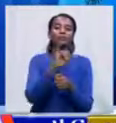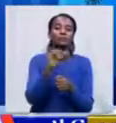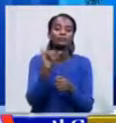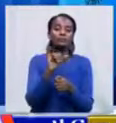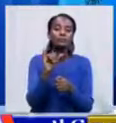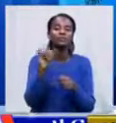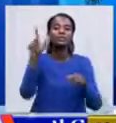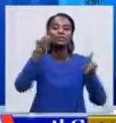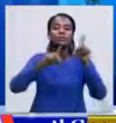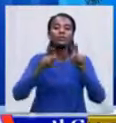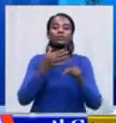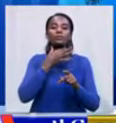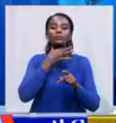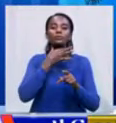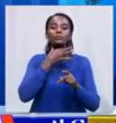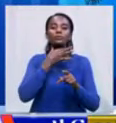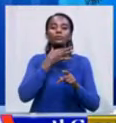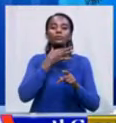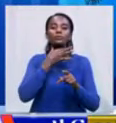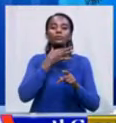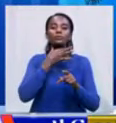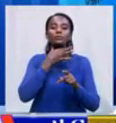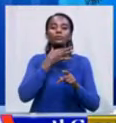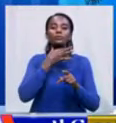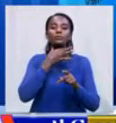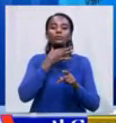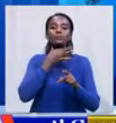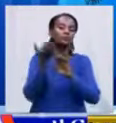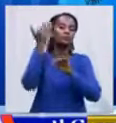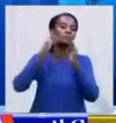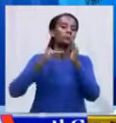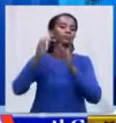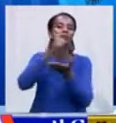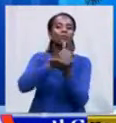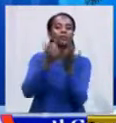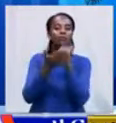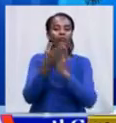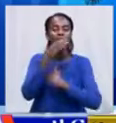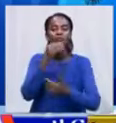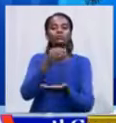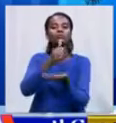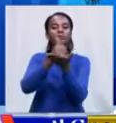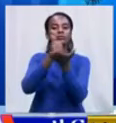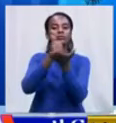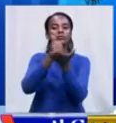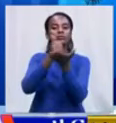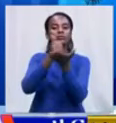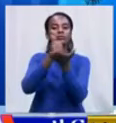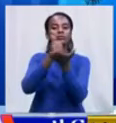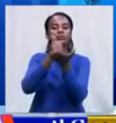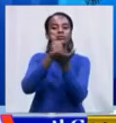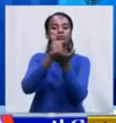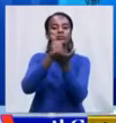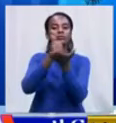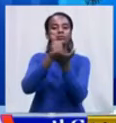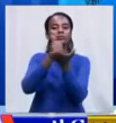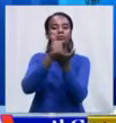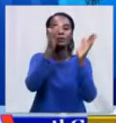በተመሳሳይም ህዝበ ሙስሊሙ የዘንድሮን የረመዳን ጾም ከወትሮ በበለጠ በመተጋገዝና በመረዳዳት መንፈስ ለማሳለፍ